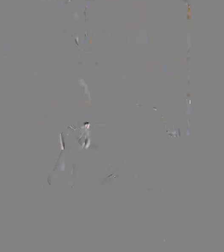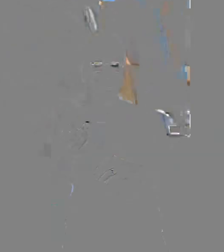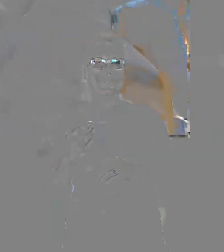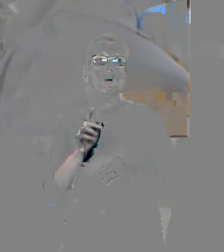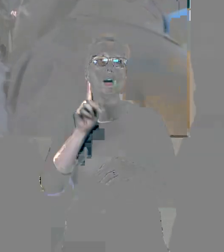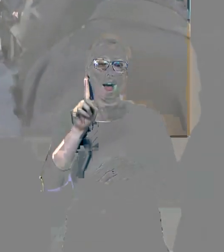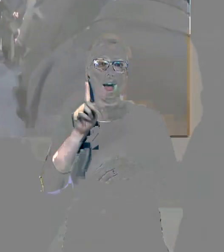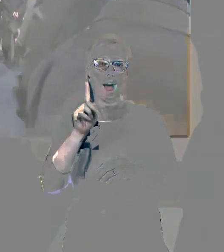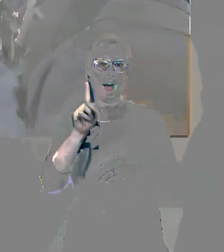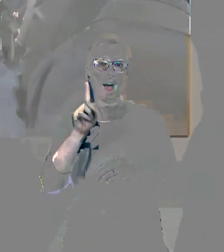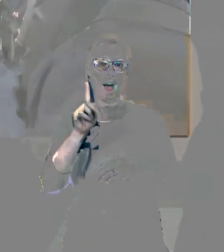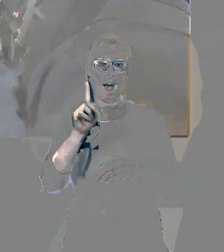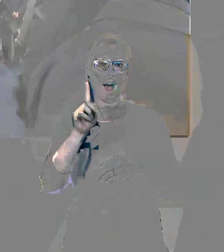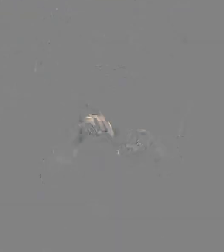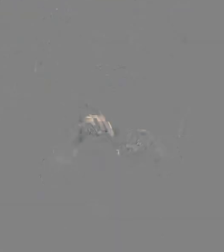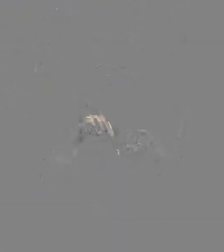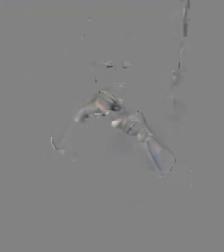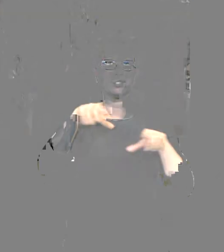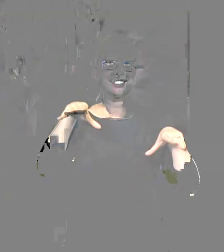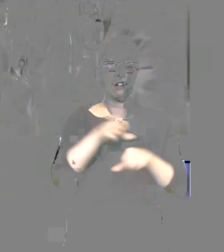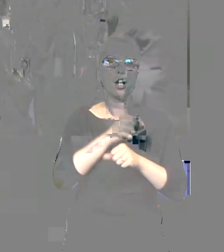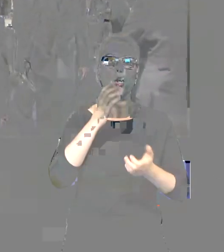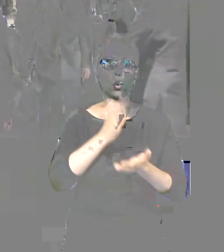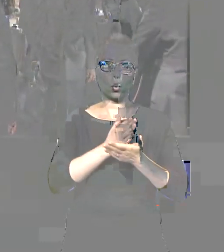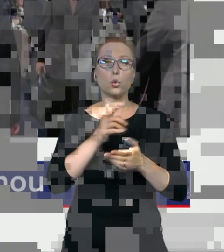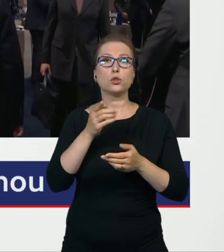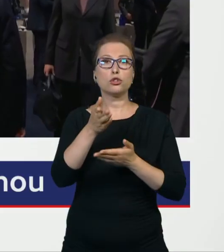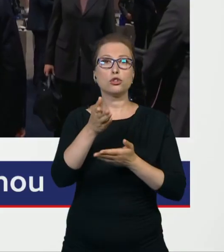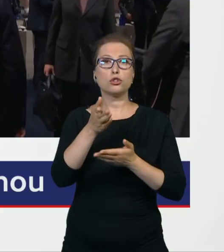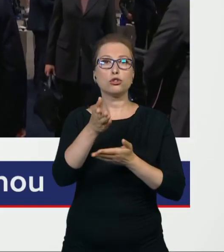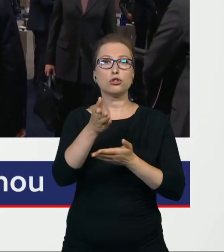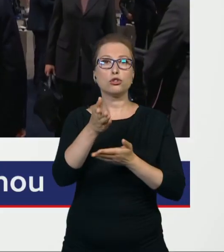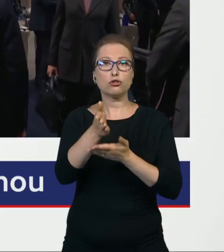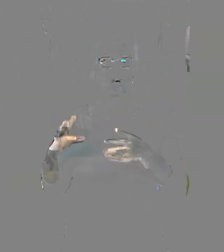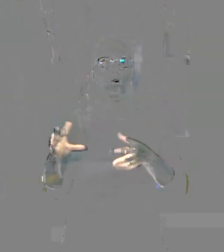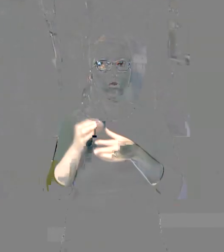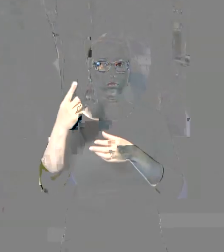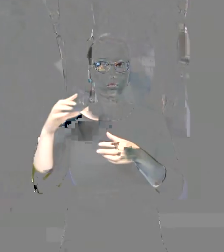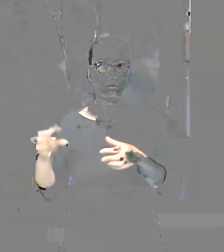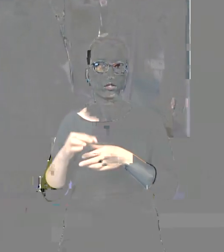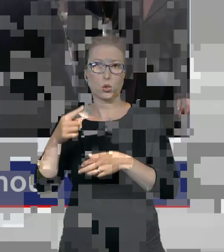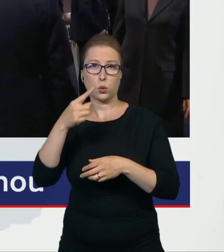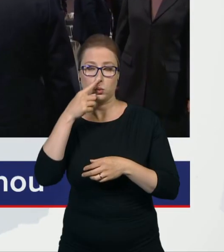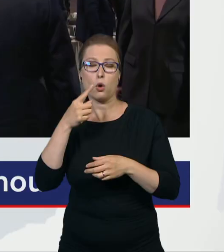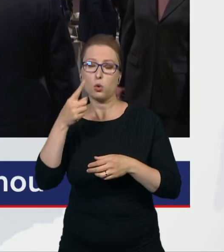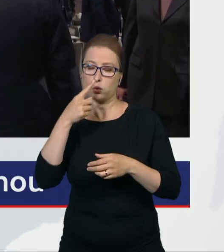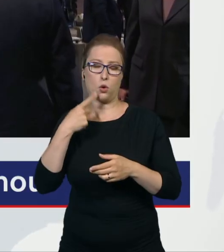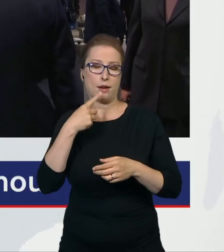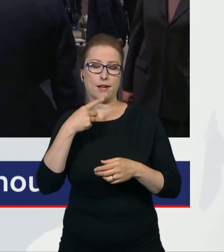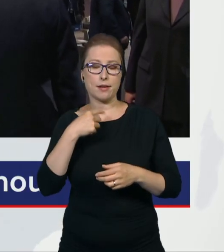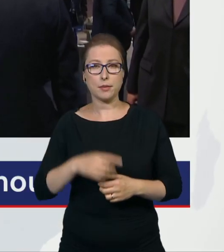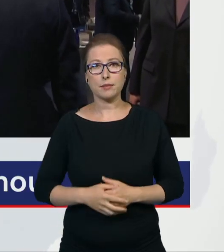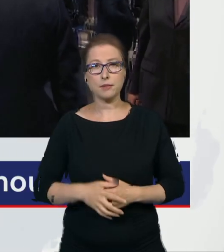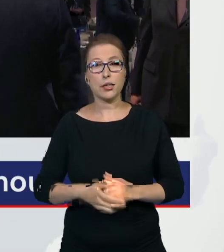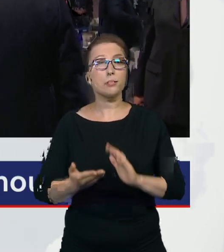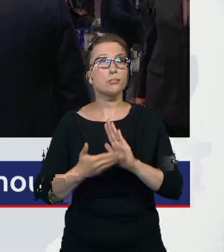už vyvolalo odmítavou agresora to znamená ruska podívejme